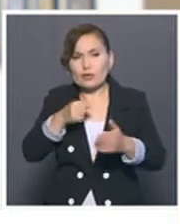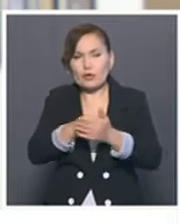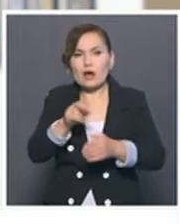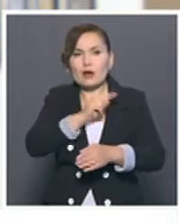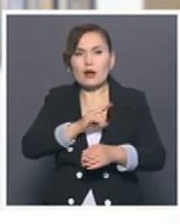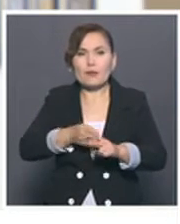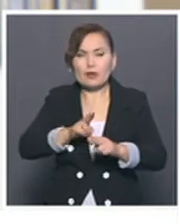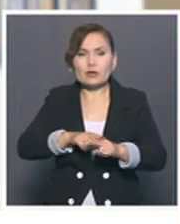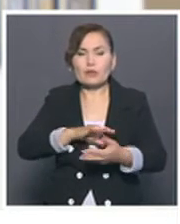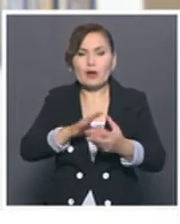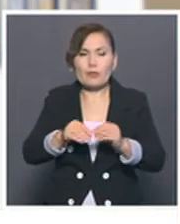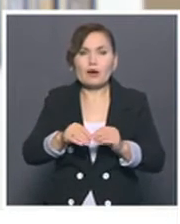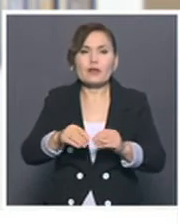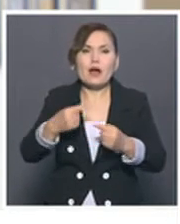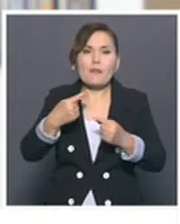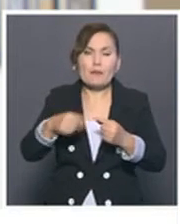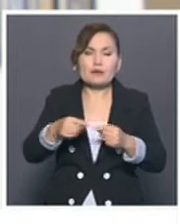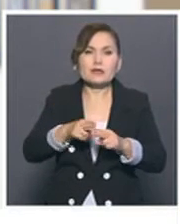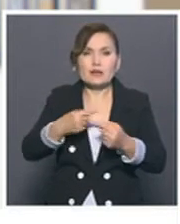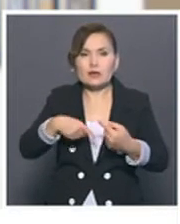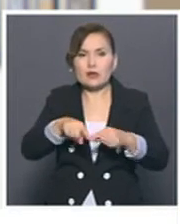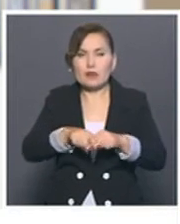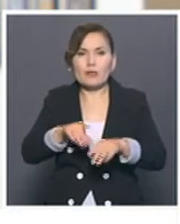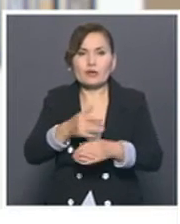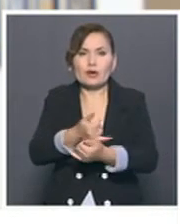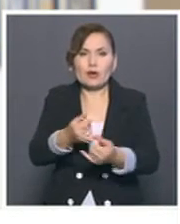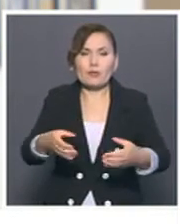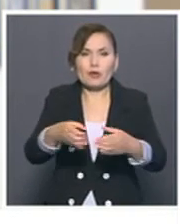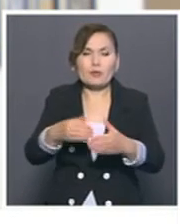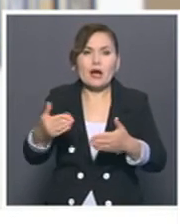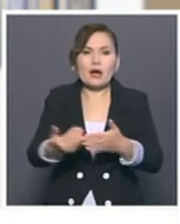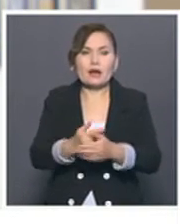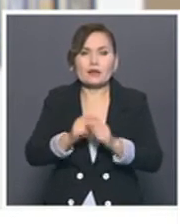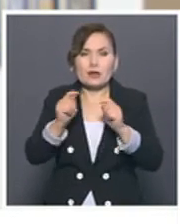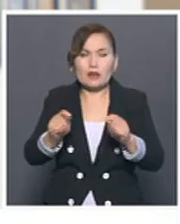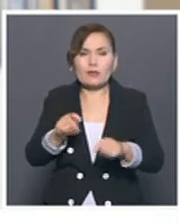бұл кооперативтер басқарушы компания немесе сервистік ұйым ретінде қайта құрылып,